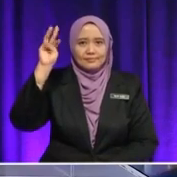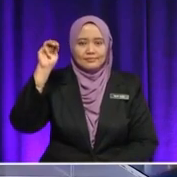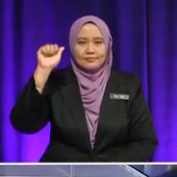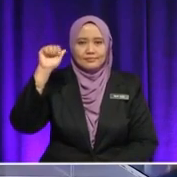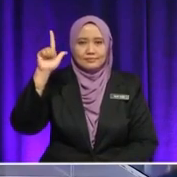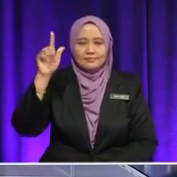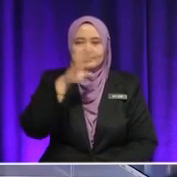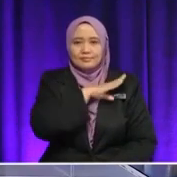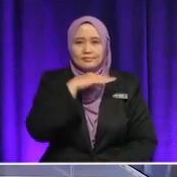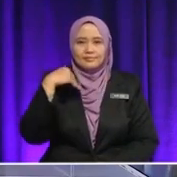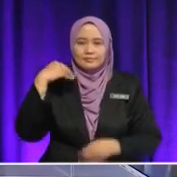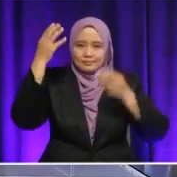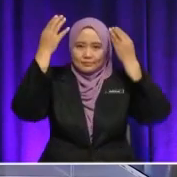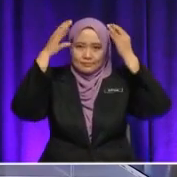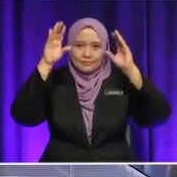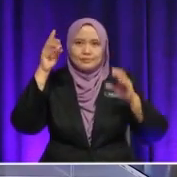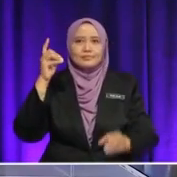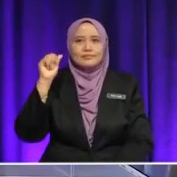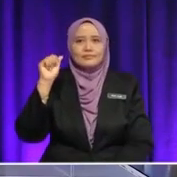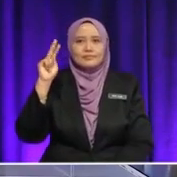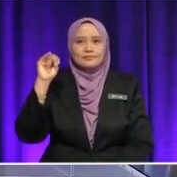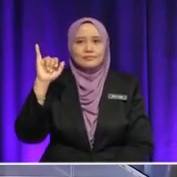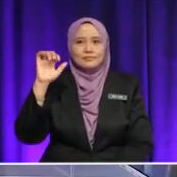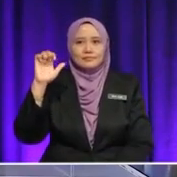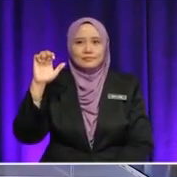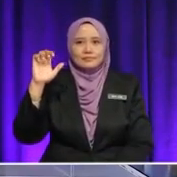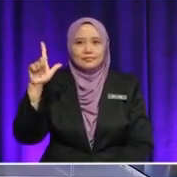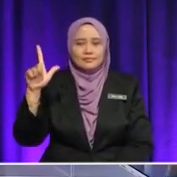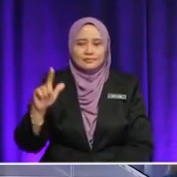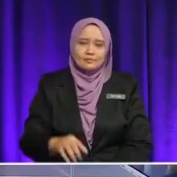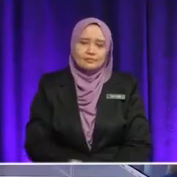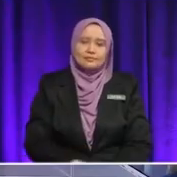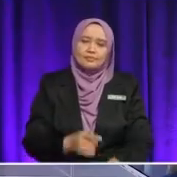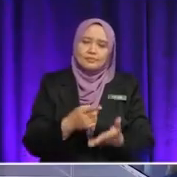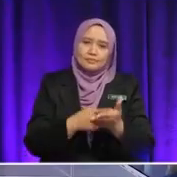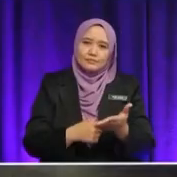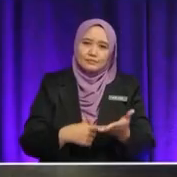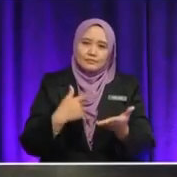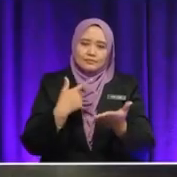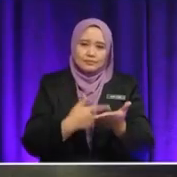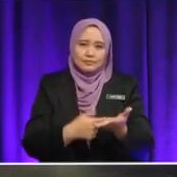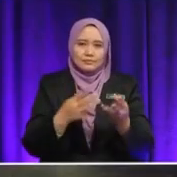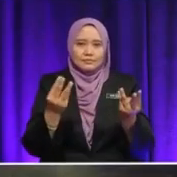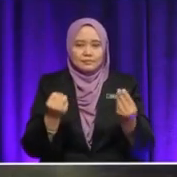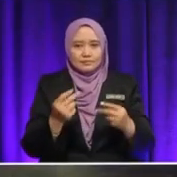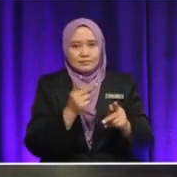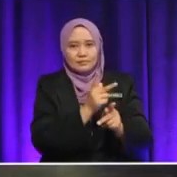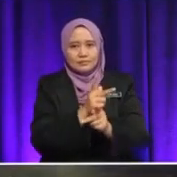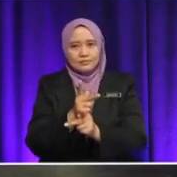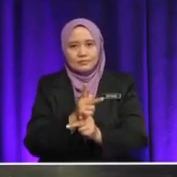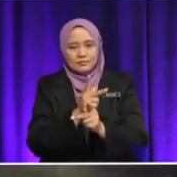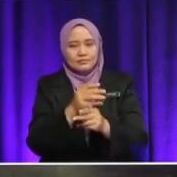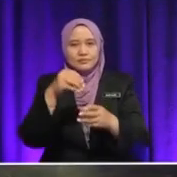denials ego dan pasti Marine atau apalagi segera kongsikan di dalam bab ini silahkan cek oke makasih admal